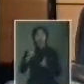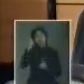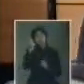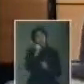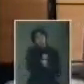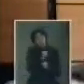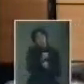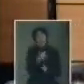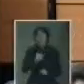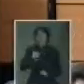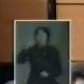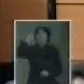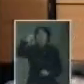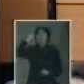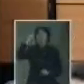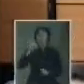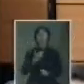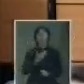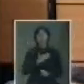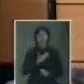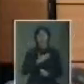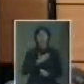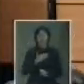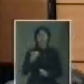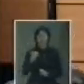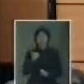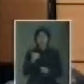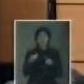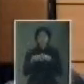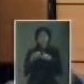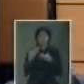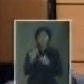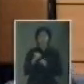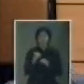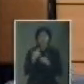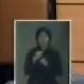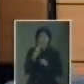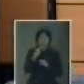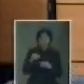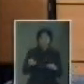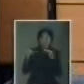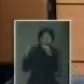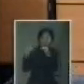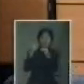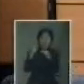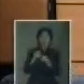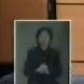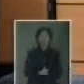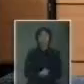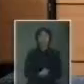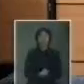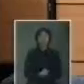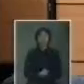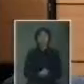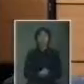ปล่าแต่ผมมีพรรคประชาธิปัตย์กูยังมาใกล้ๆหน่อย